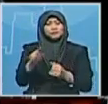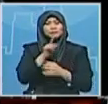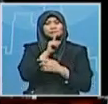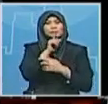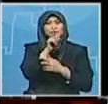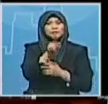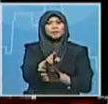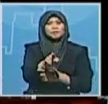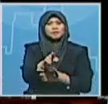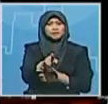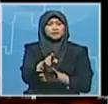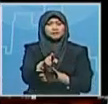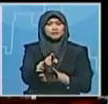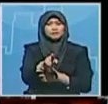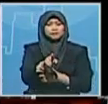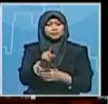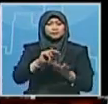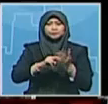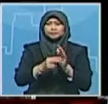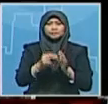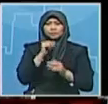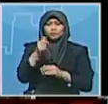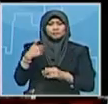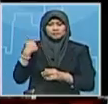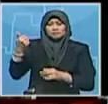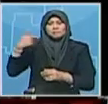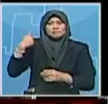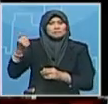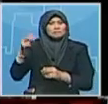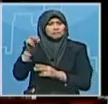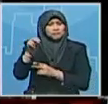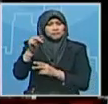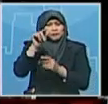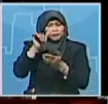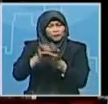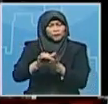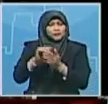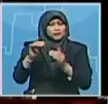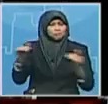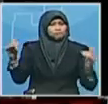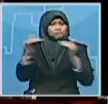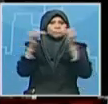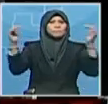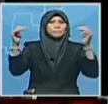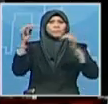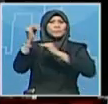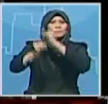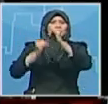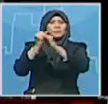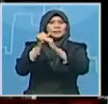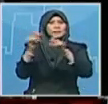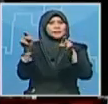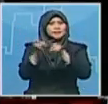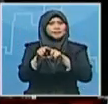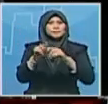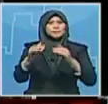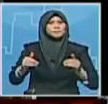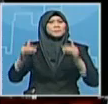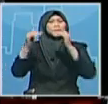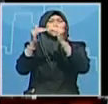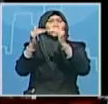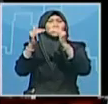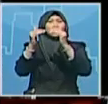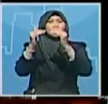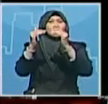memastikan bukan saja kita ni jagoh kampung. Sebab itu pengantarabangsaan. Kita nak bawa contractors kita, produk kita, suppliers